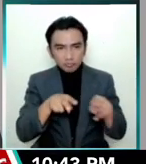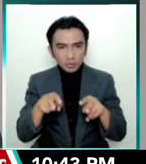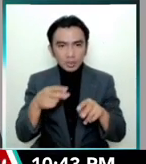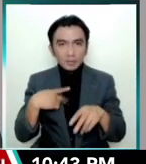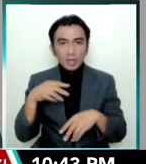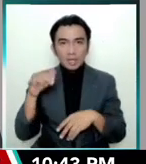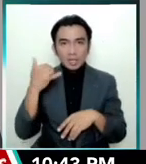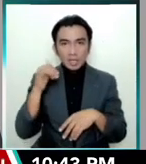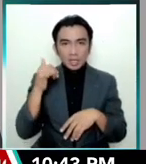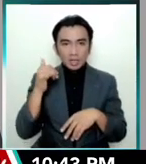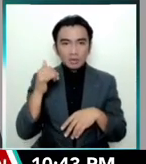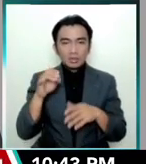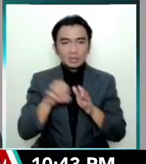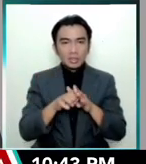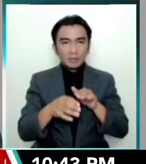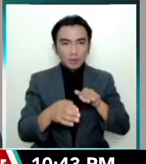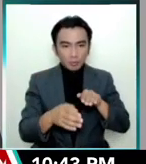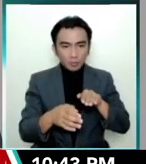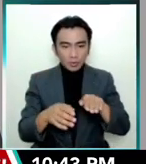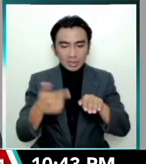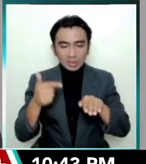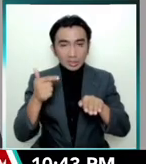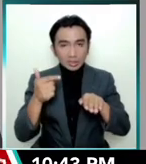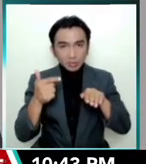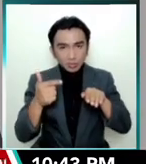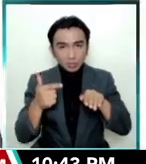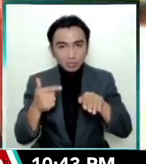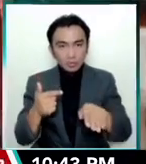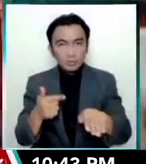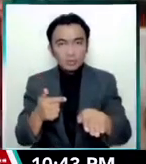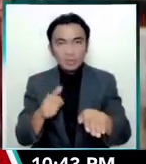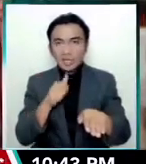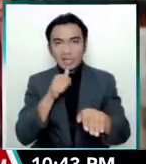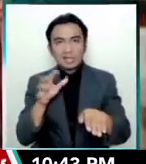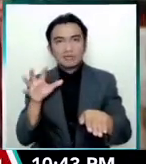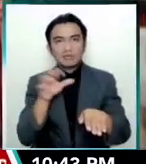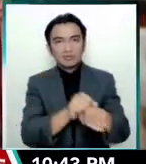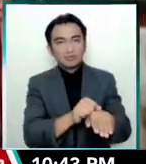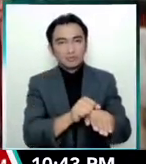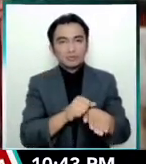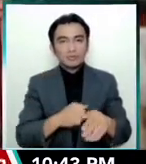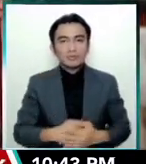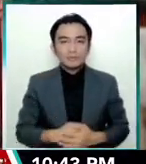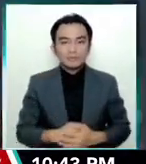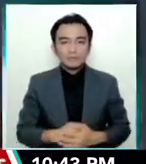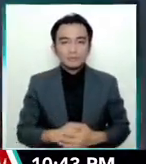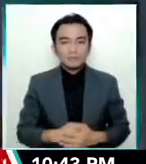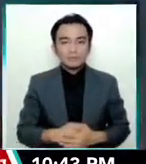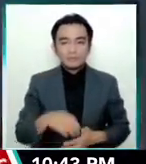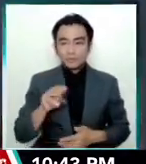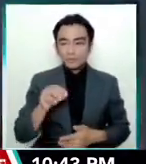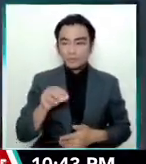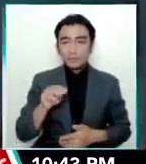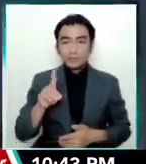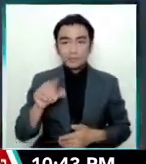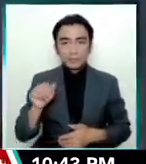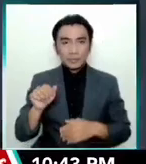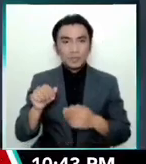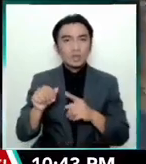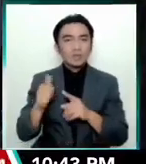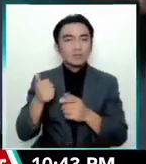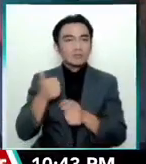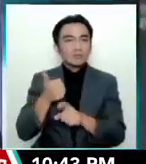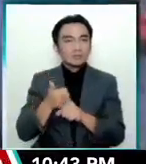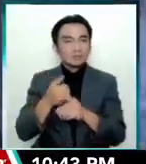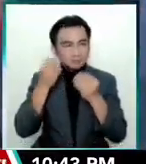noong tumawid siya ay green pa, hindi po siya dapat hulihin. Ipapaalam daw ng MMDA ang kanilang posisyon kay Senator